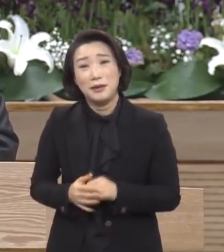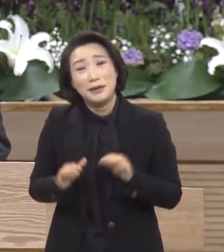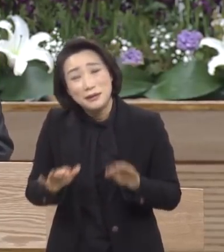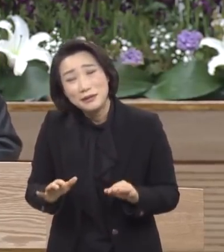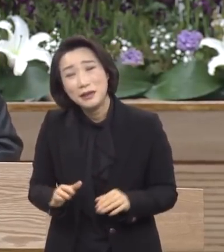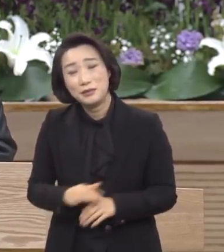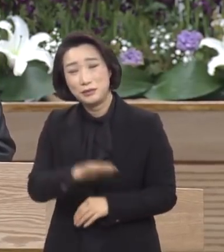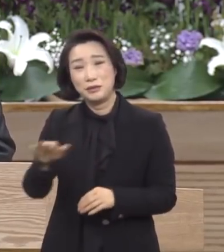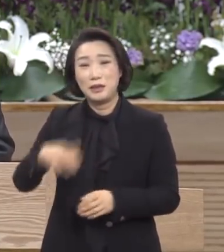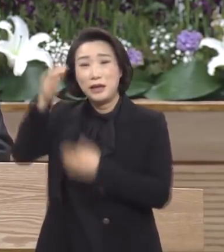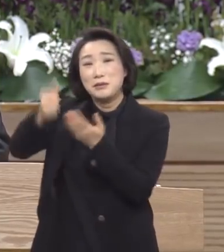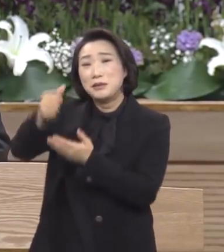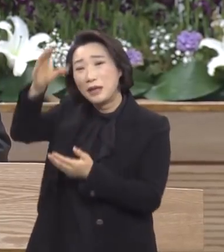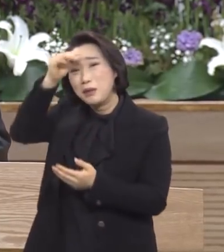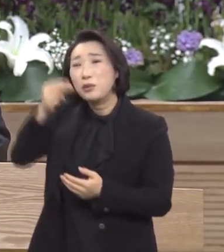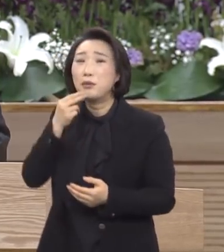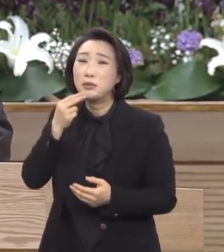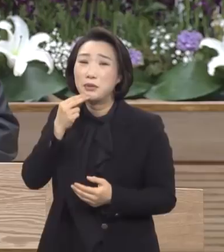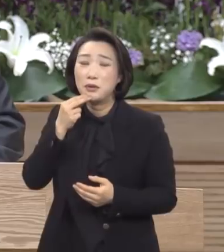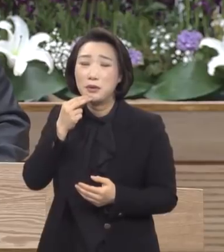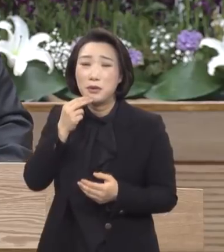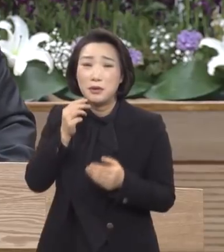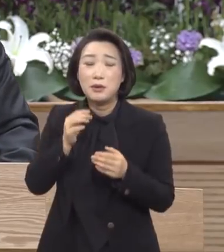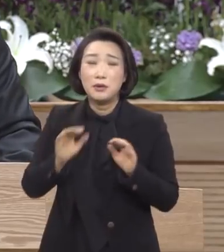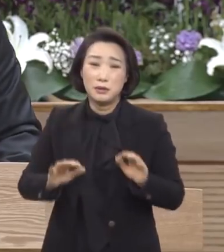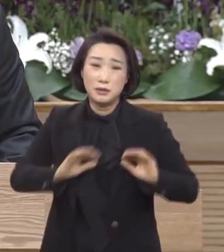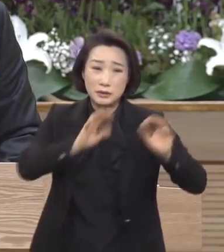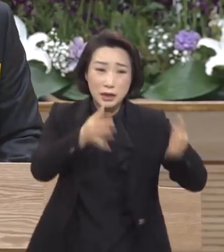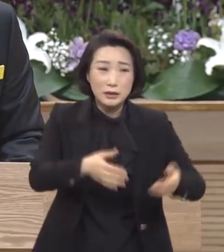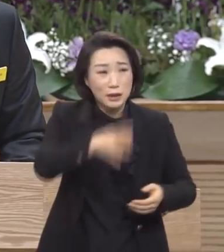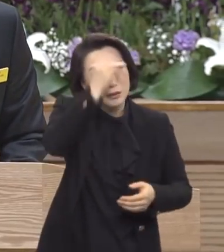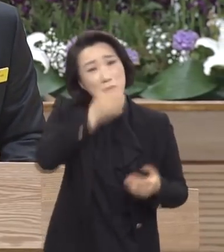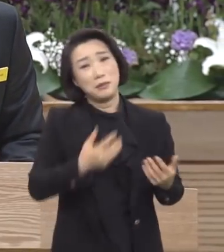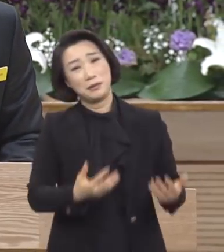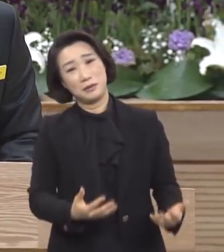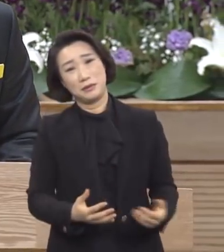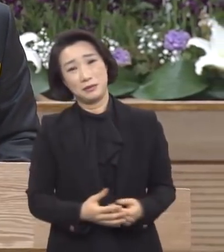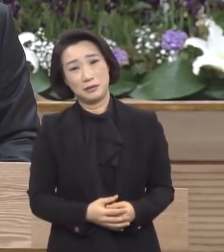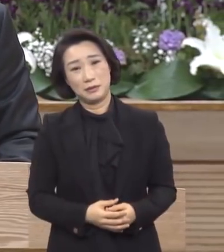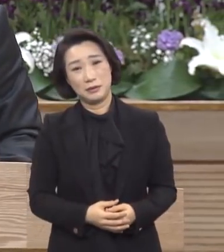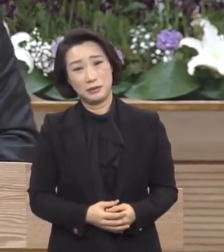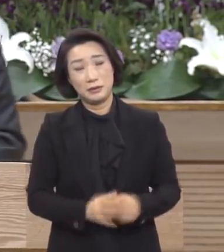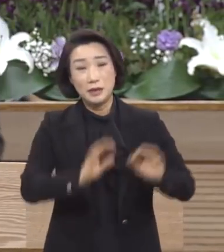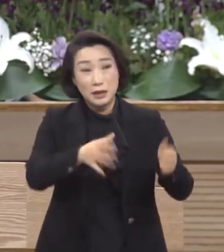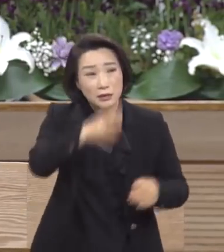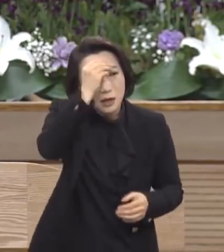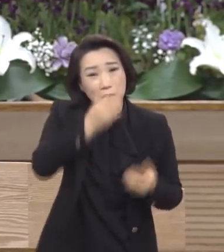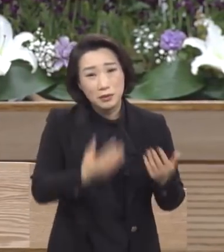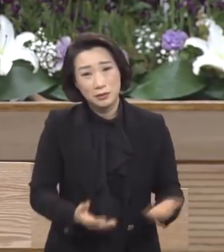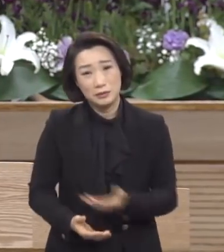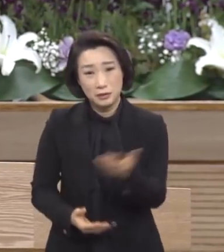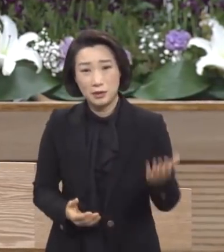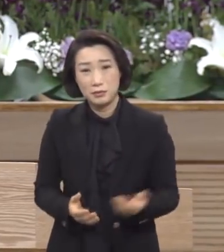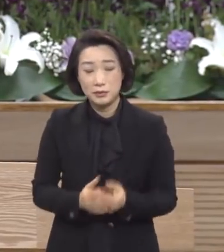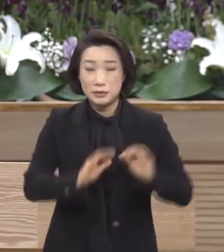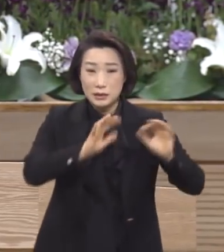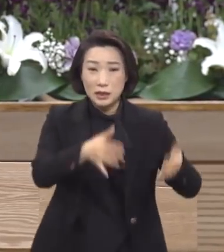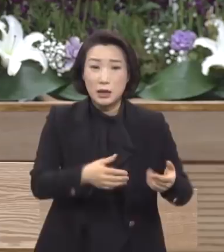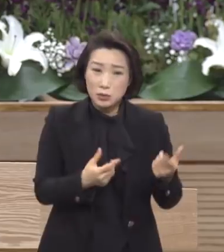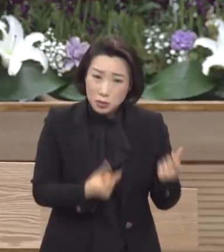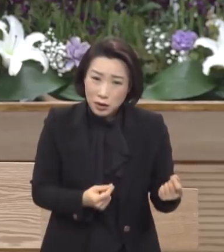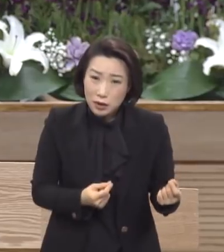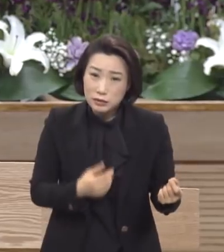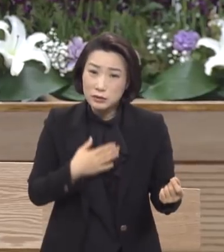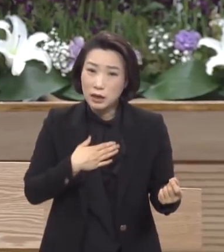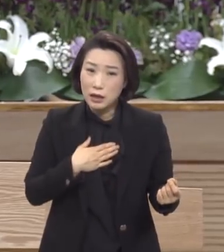어쩌서 하나님 닮지 않고 이 세상 닮아도 세상 닮아서 세상과